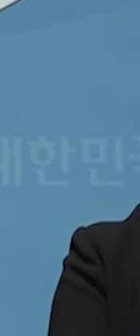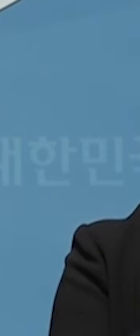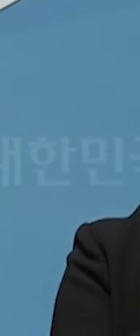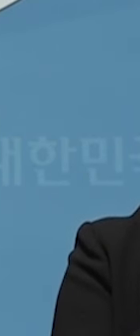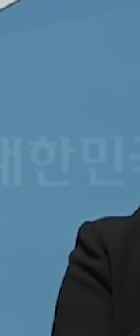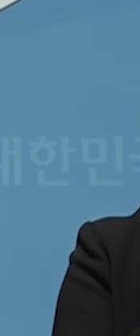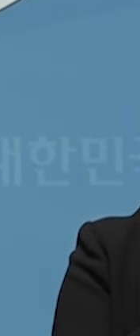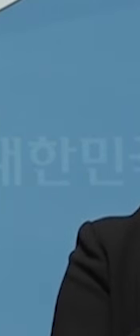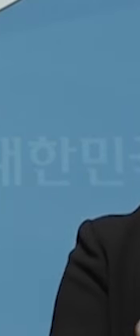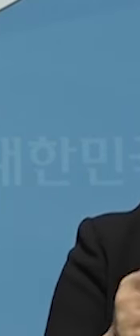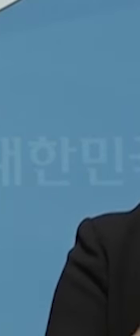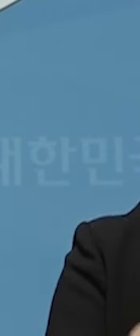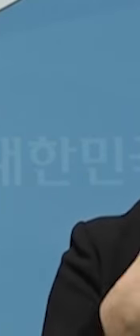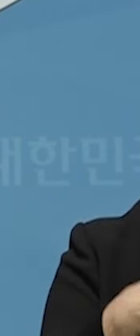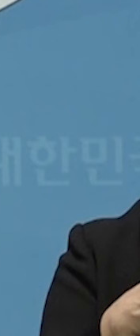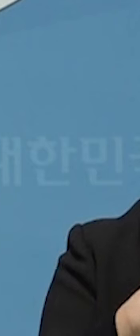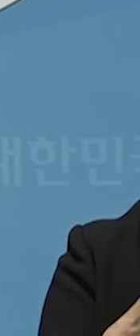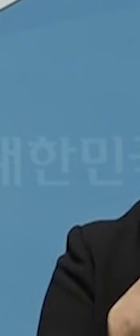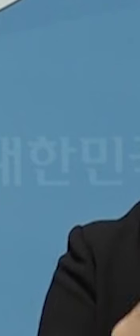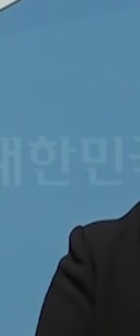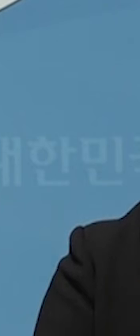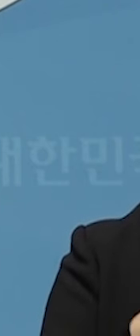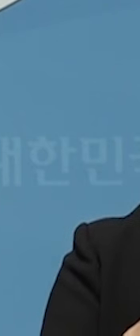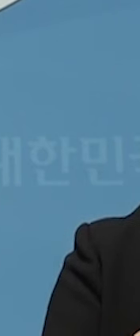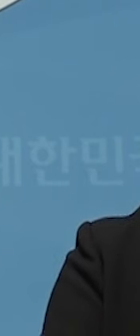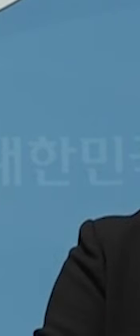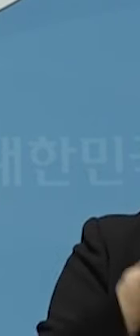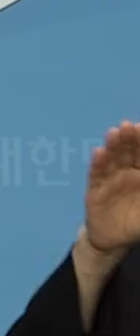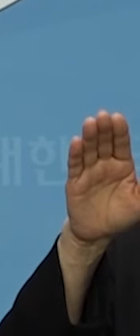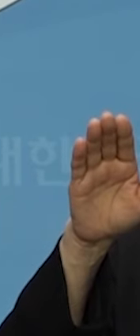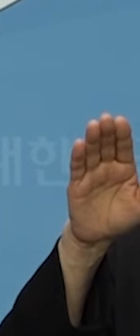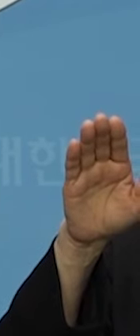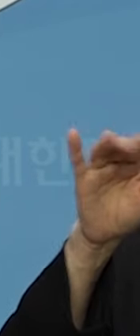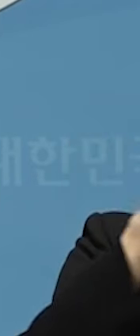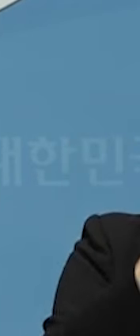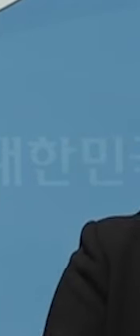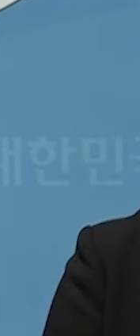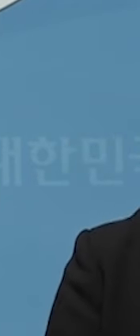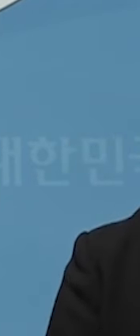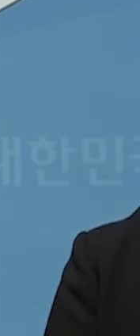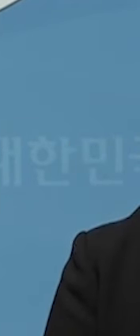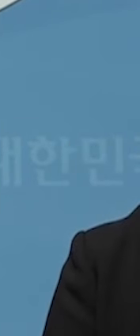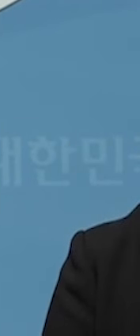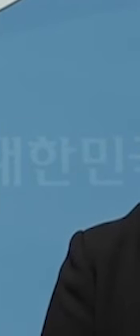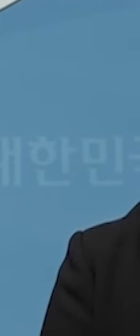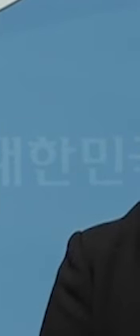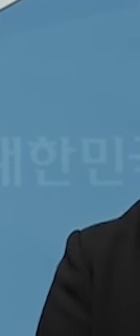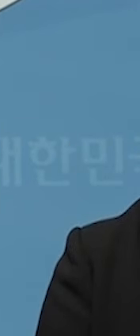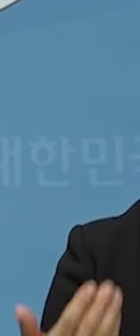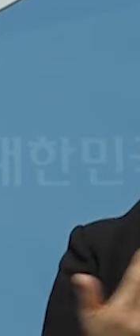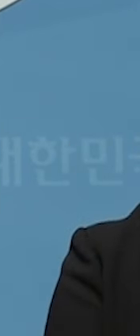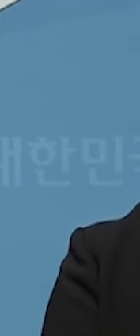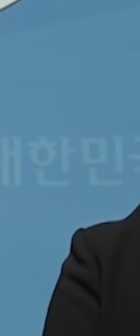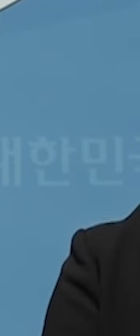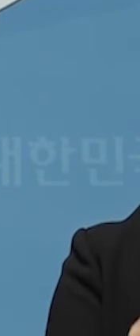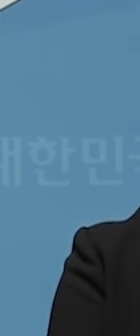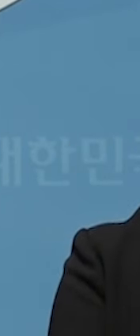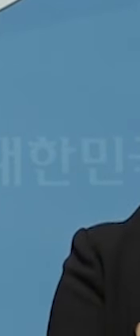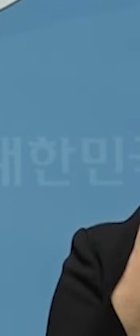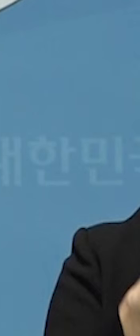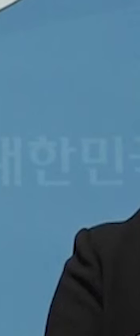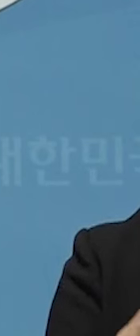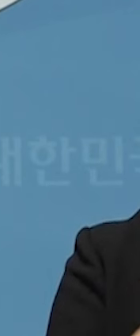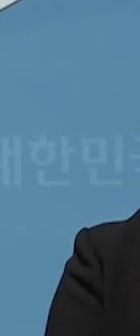있으며 그 수치는 매년 가파르게 상승하고 있습니다. 반면 합법적인